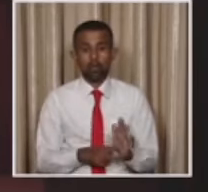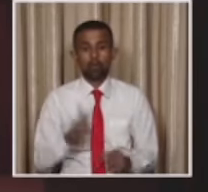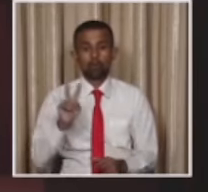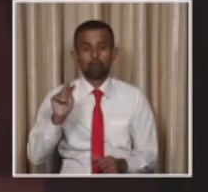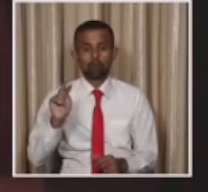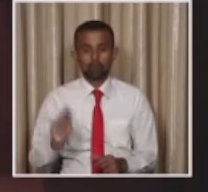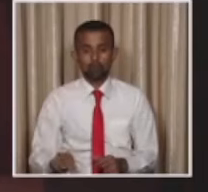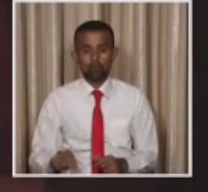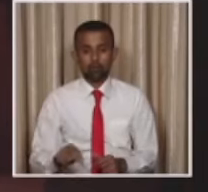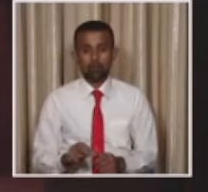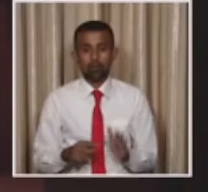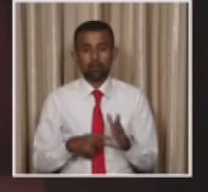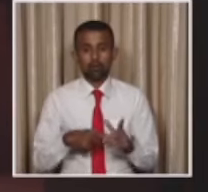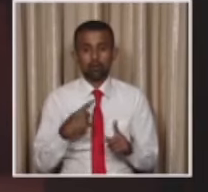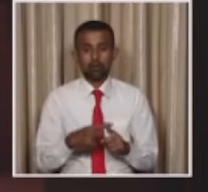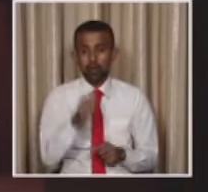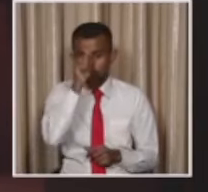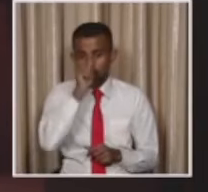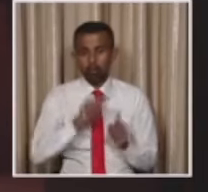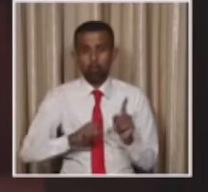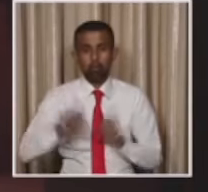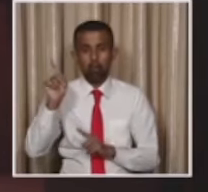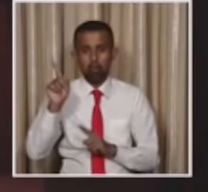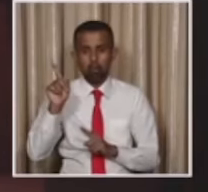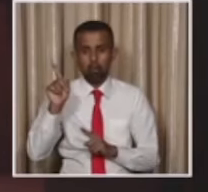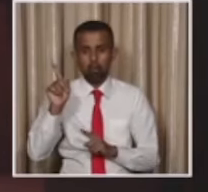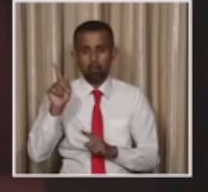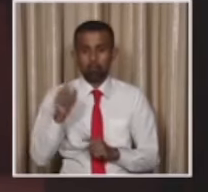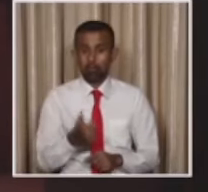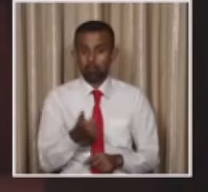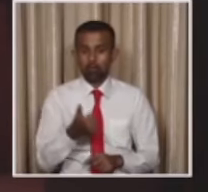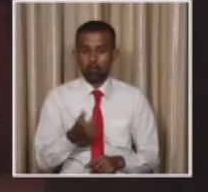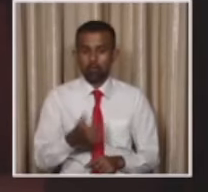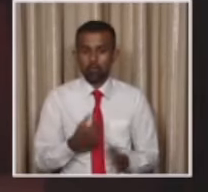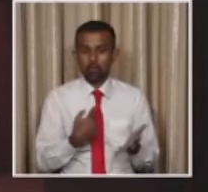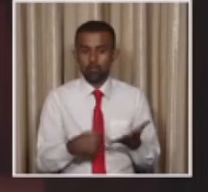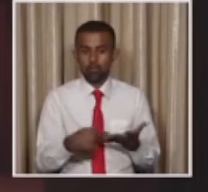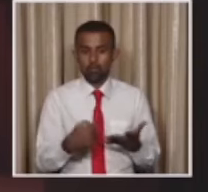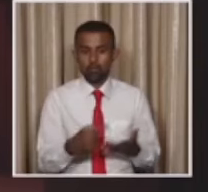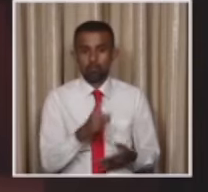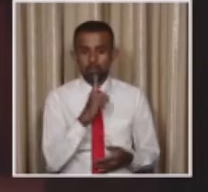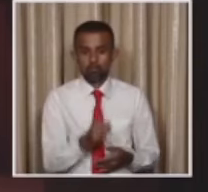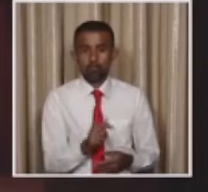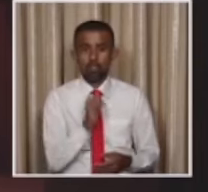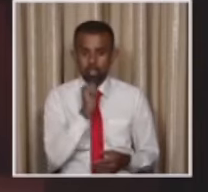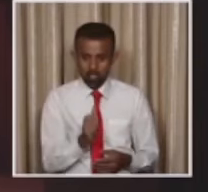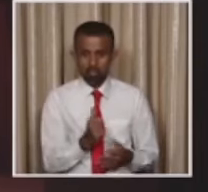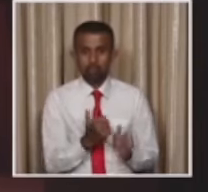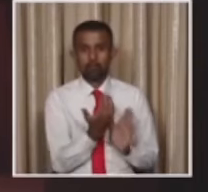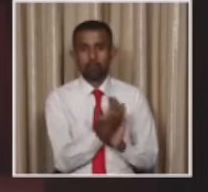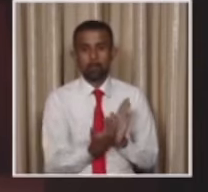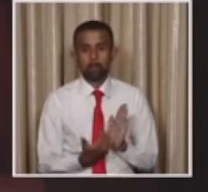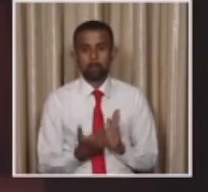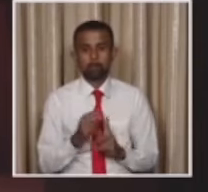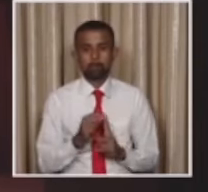1,20,000ක් බදු පැහැර ඇරලා තිබෙනවා. ඉතින් මේවා වැදගත් කරුණු. මේවා යථාර්ථවාදී සත්‍යවාදී කරුණු මේ